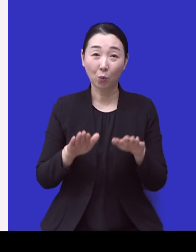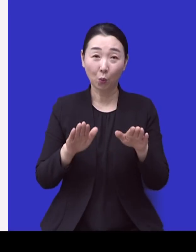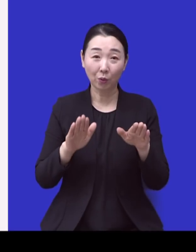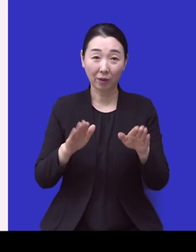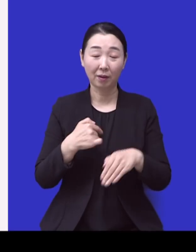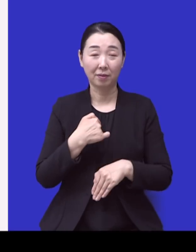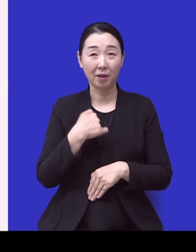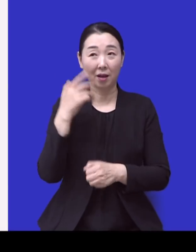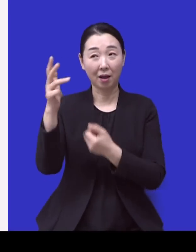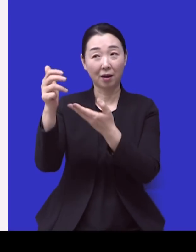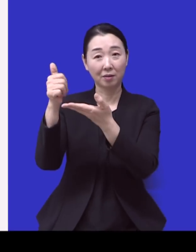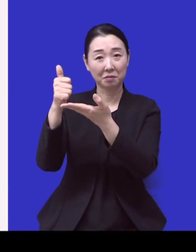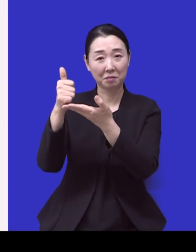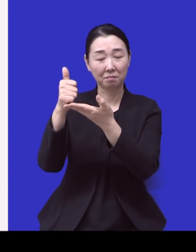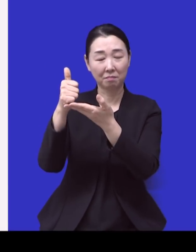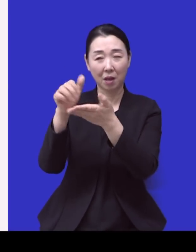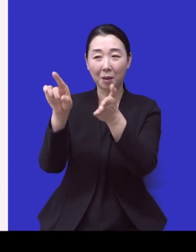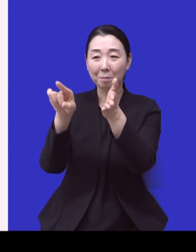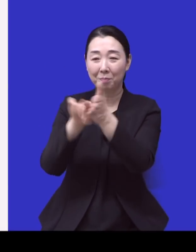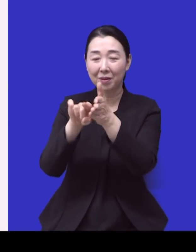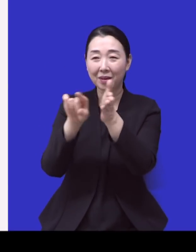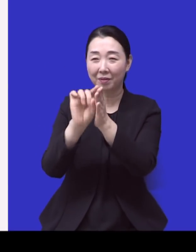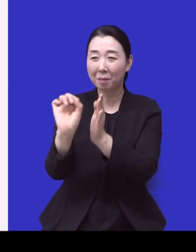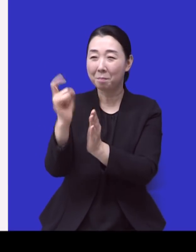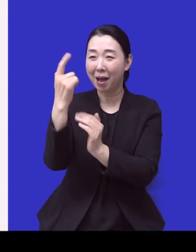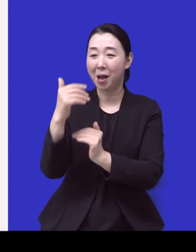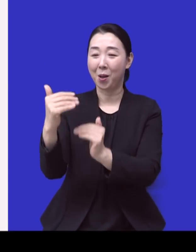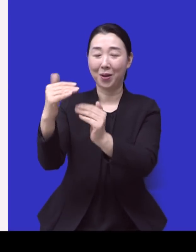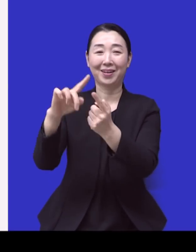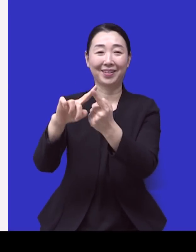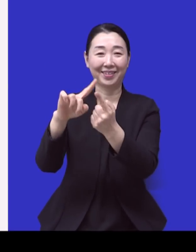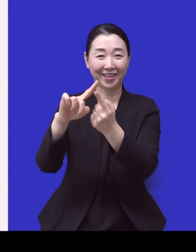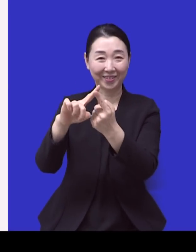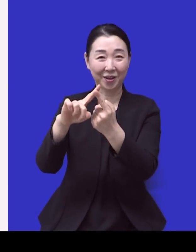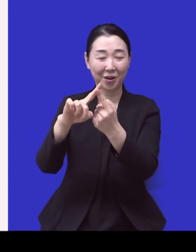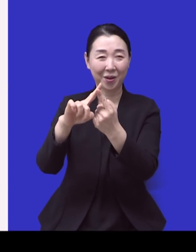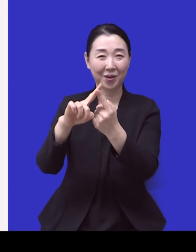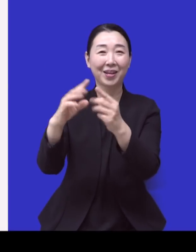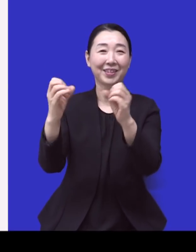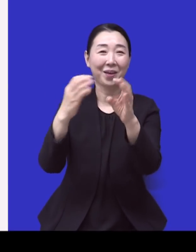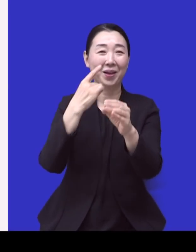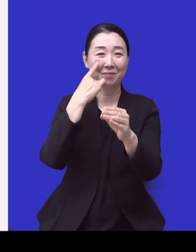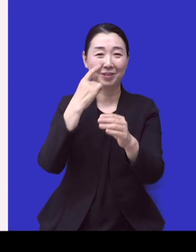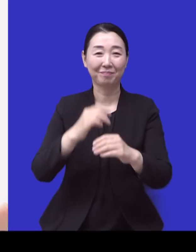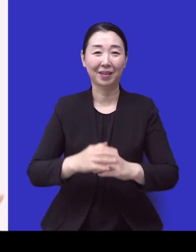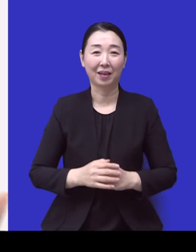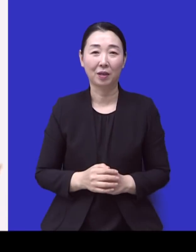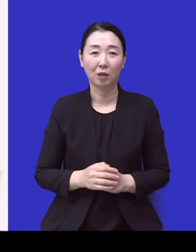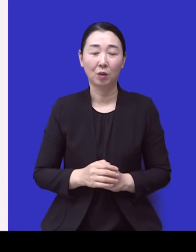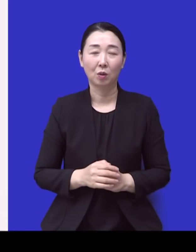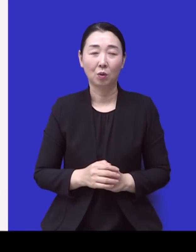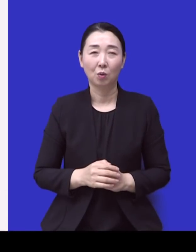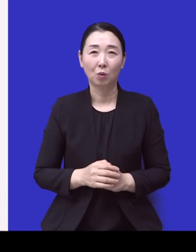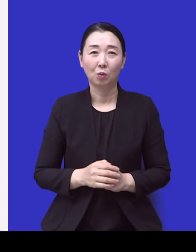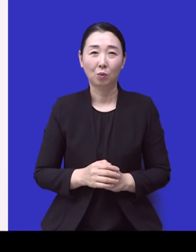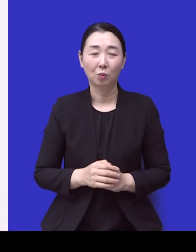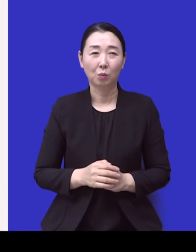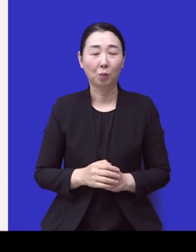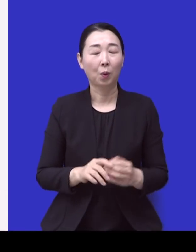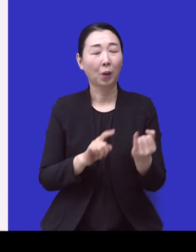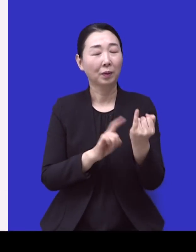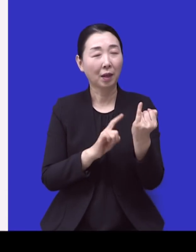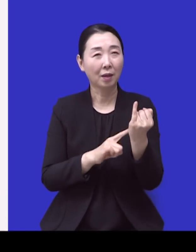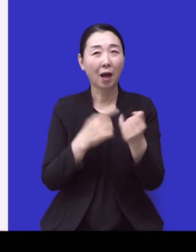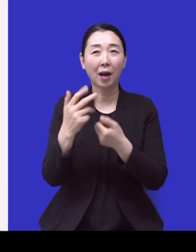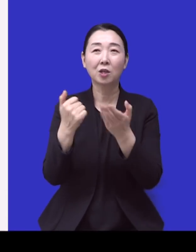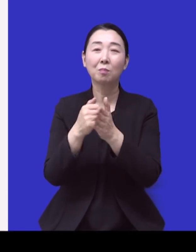오늘은 제가 하나님을 믿게 된 과정에 대해서 조금 나눠보려고 합니다. 도대체 쟤는 어떻게 하나님을 믿게 됐냐, 이런